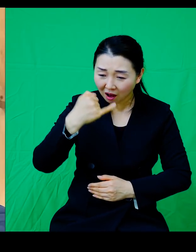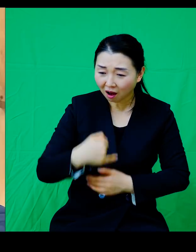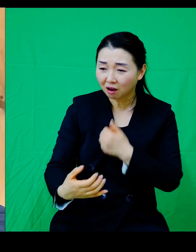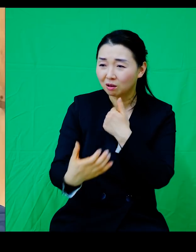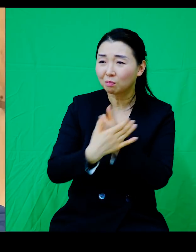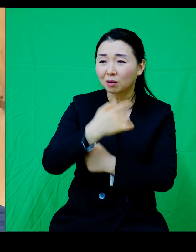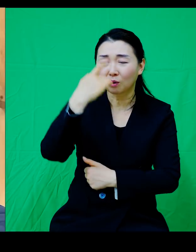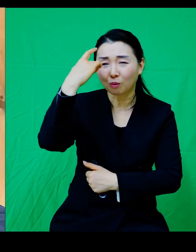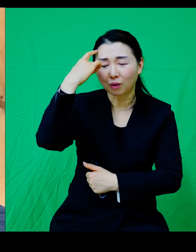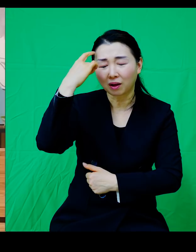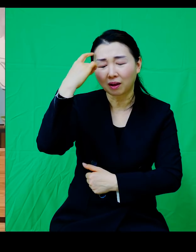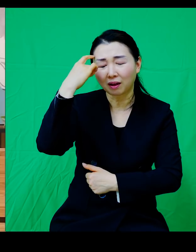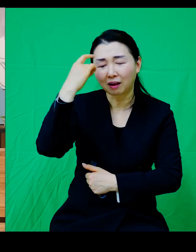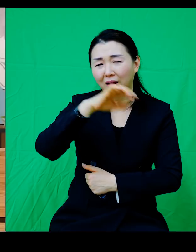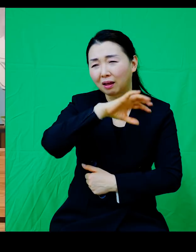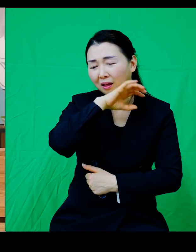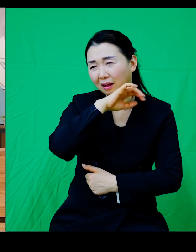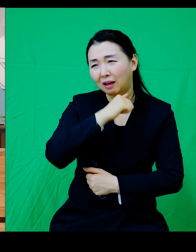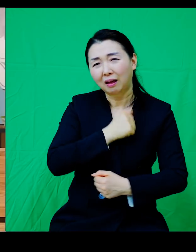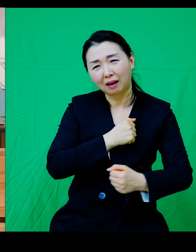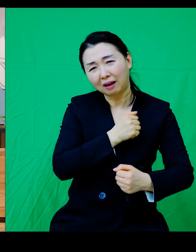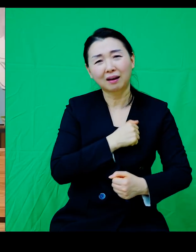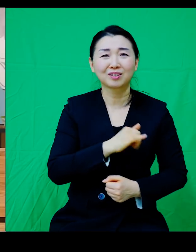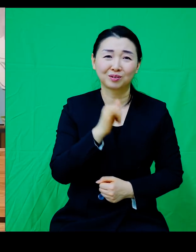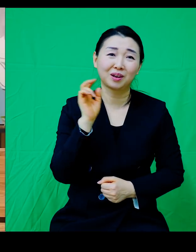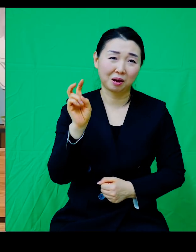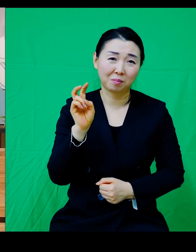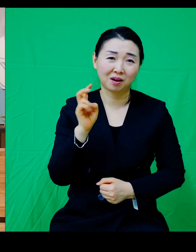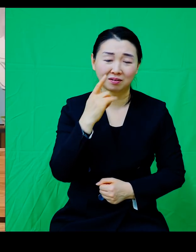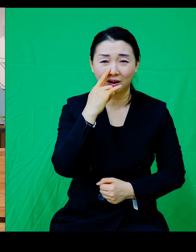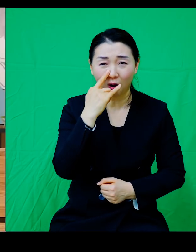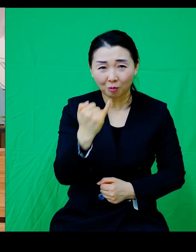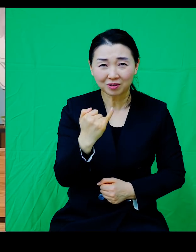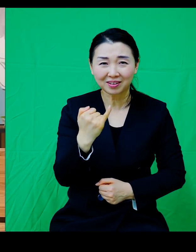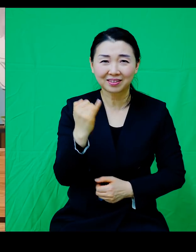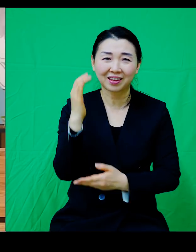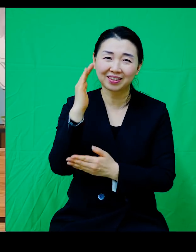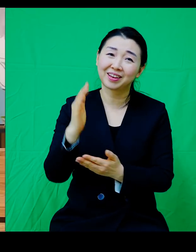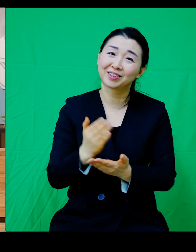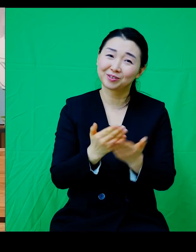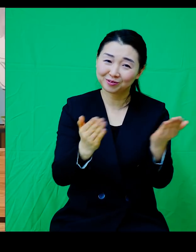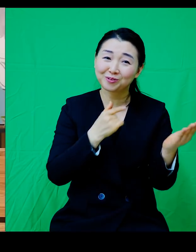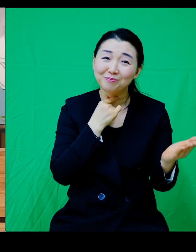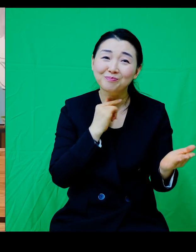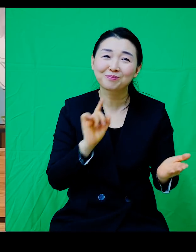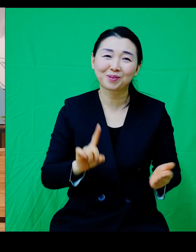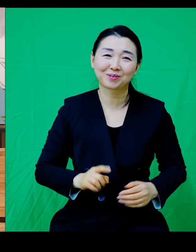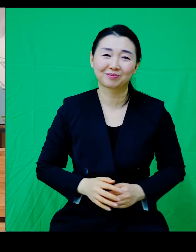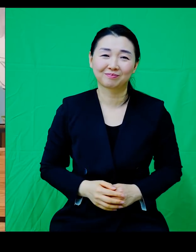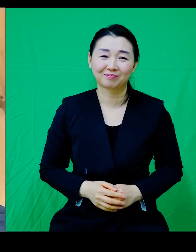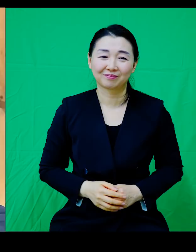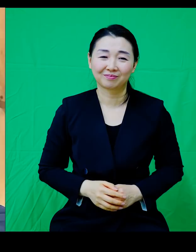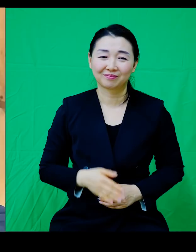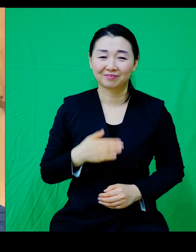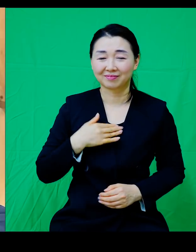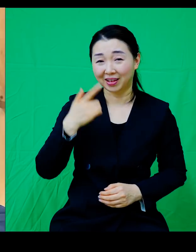이 아이를 맡기셨습니까? 라고 울부짖는 어머니들이 계실 것 같아요. 그 어머니들에게 어떤 이야기를 나누고